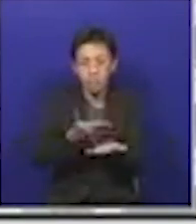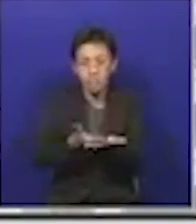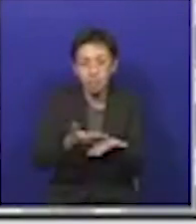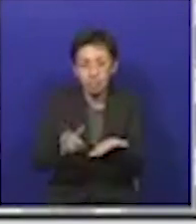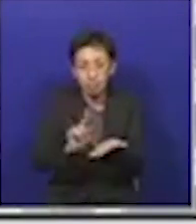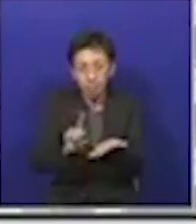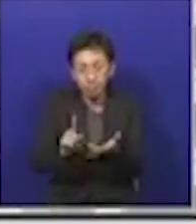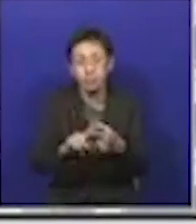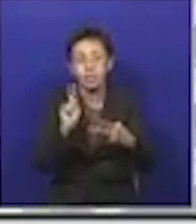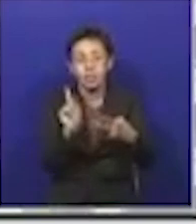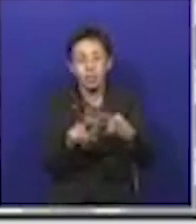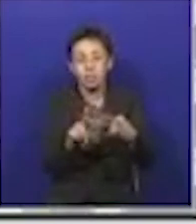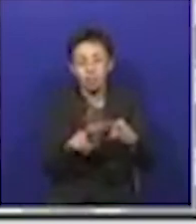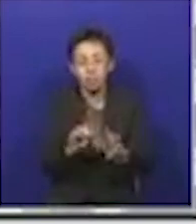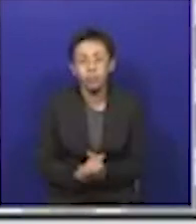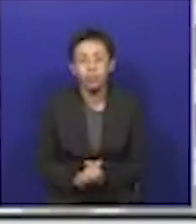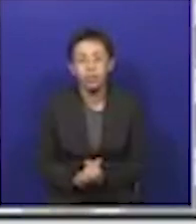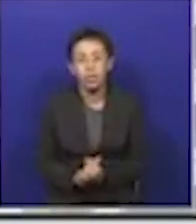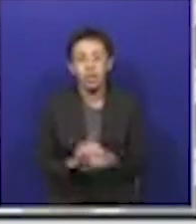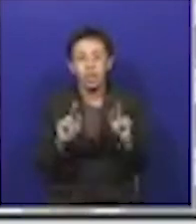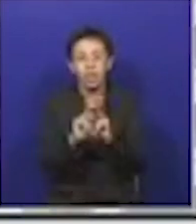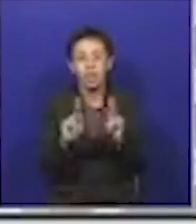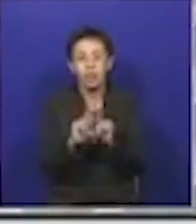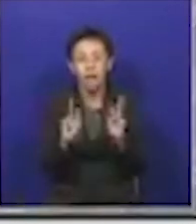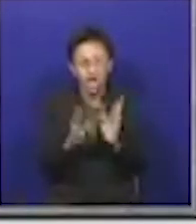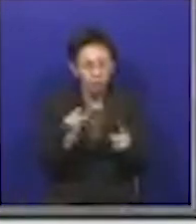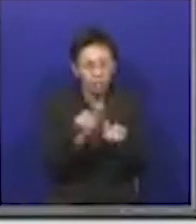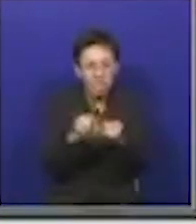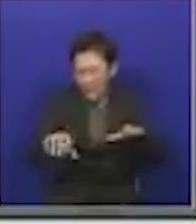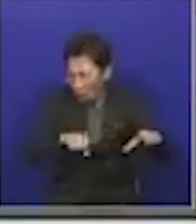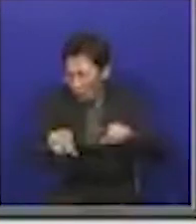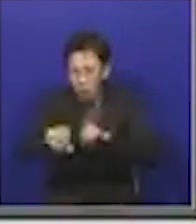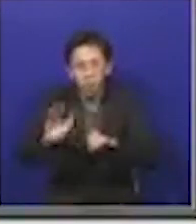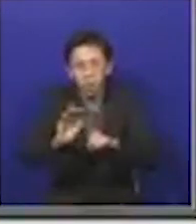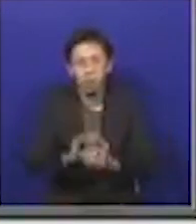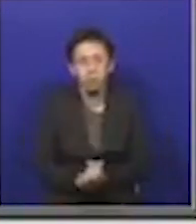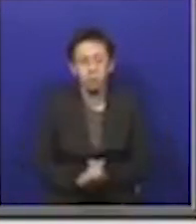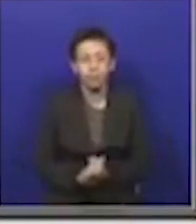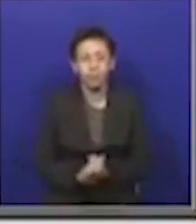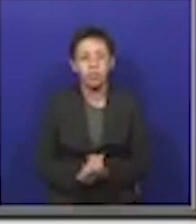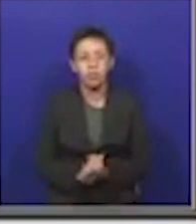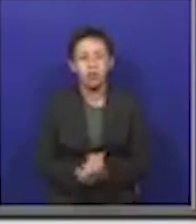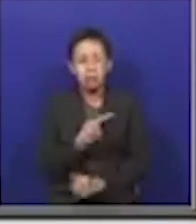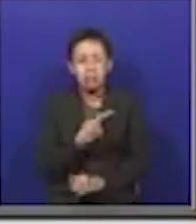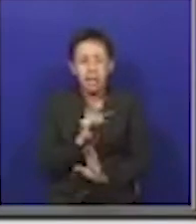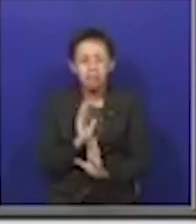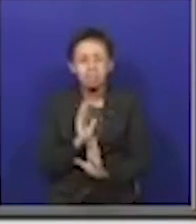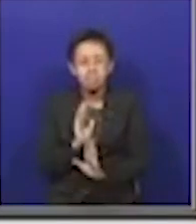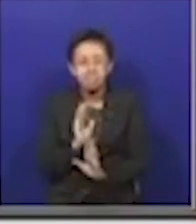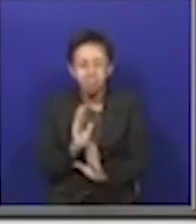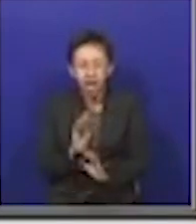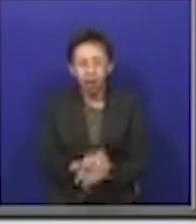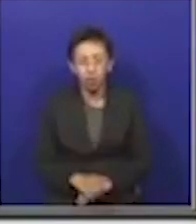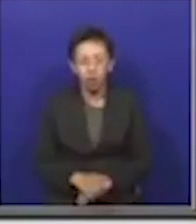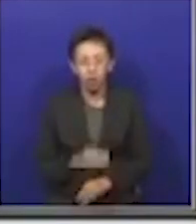2นะฮะอย่าตั้งกรรมการเอาคนใกล้ตัวฮะรูปหน้าปากจมูกเกรงใจกันหมดฮะกระแอม